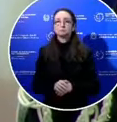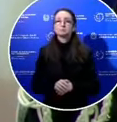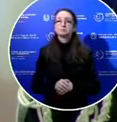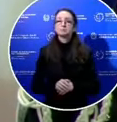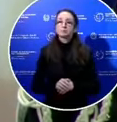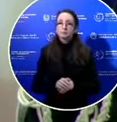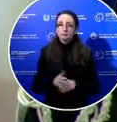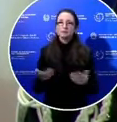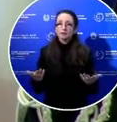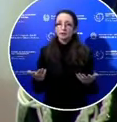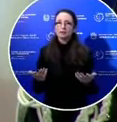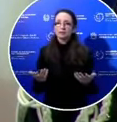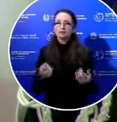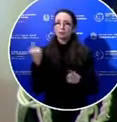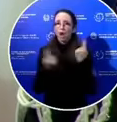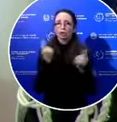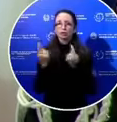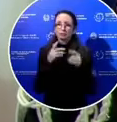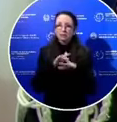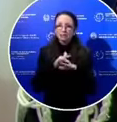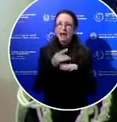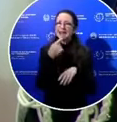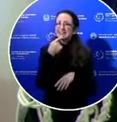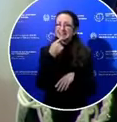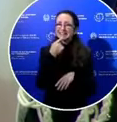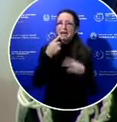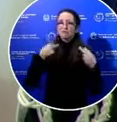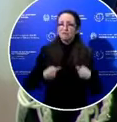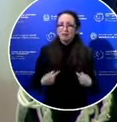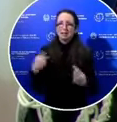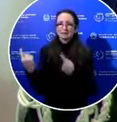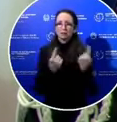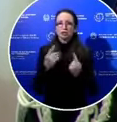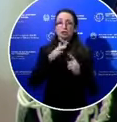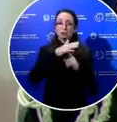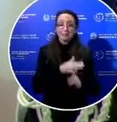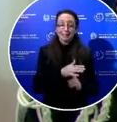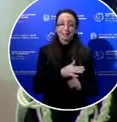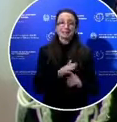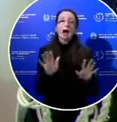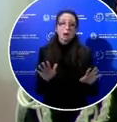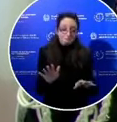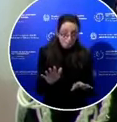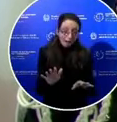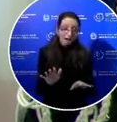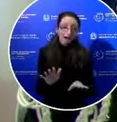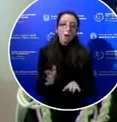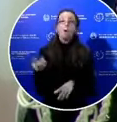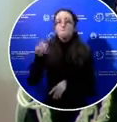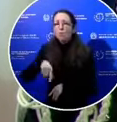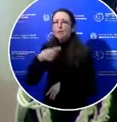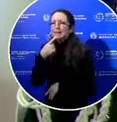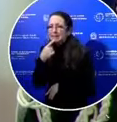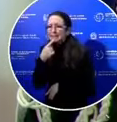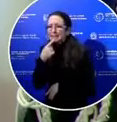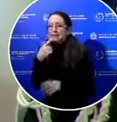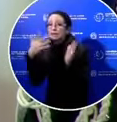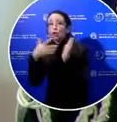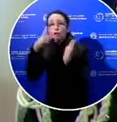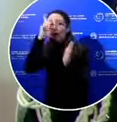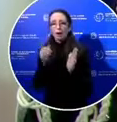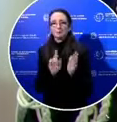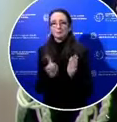si trovano in condizioni di fragilità coloro che vivono una condizione di dipendenza, ma dal mio punto di vista lo è anche chi non comprende le difficoltà perché è mosso